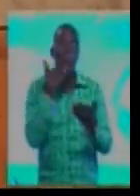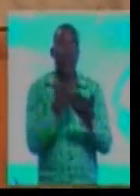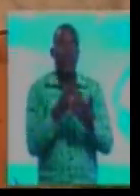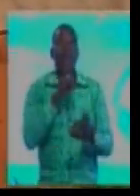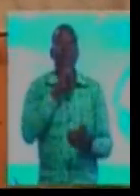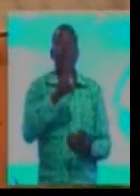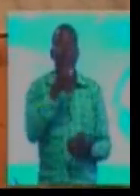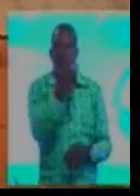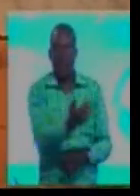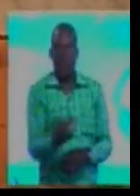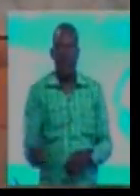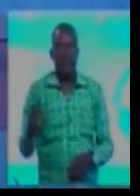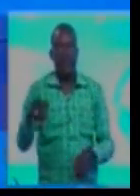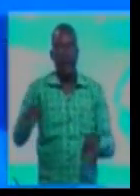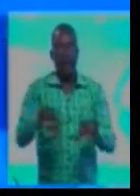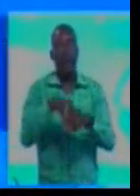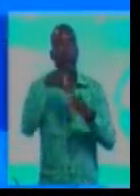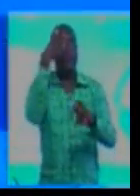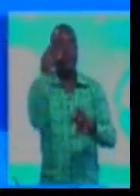en difficulté.